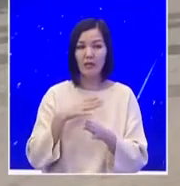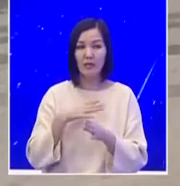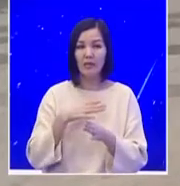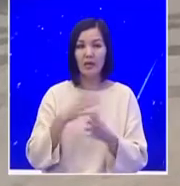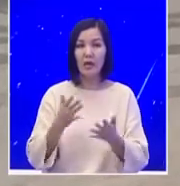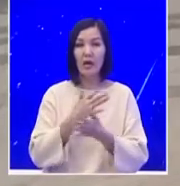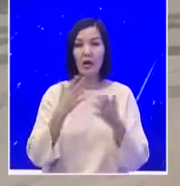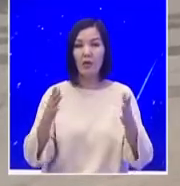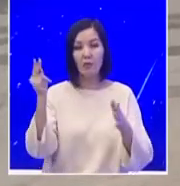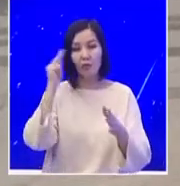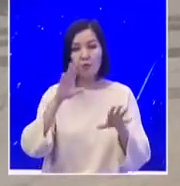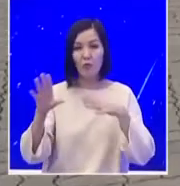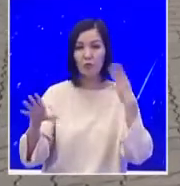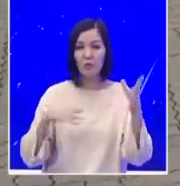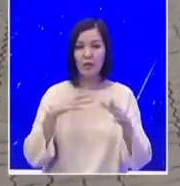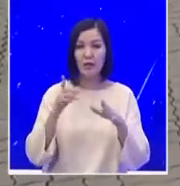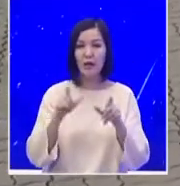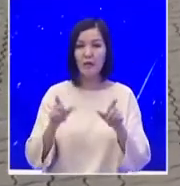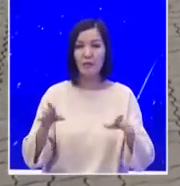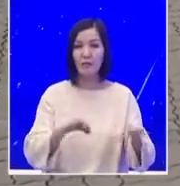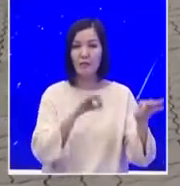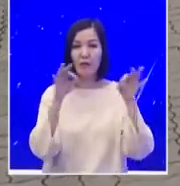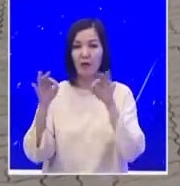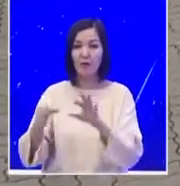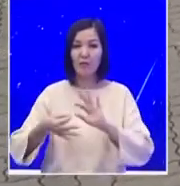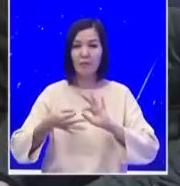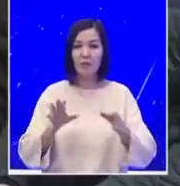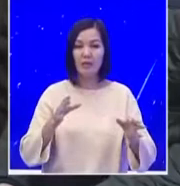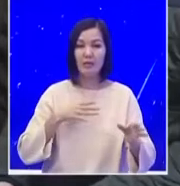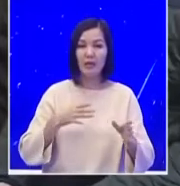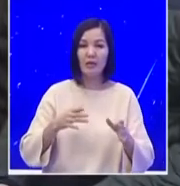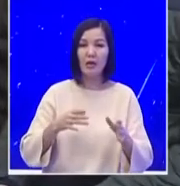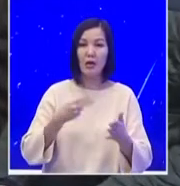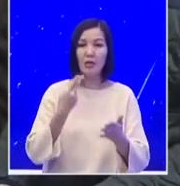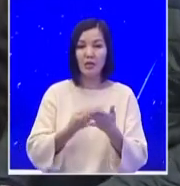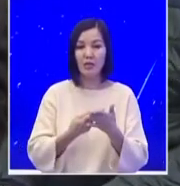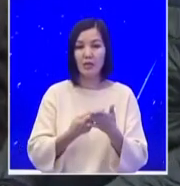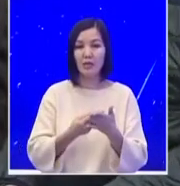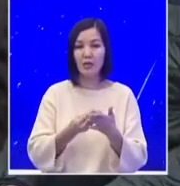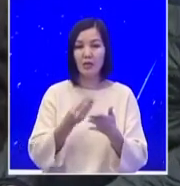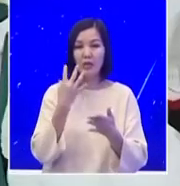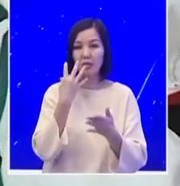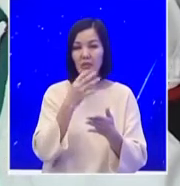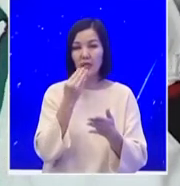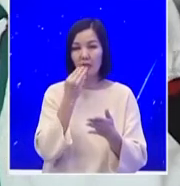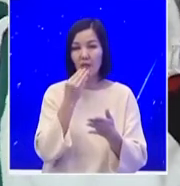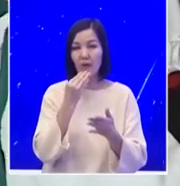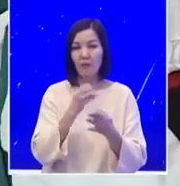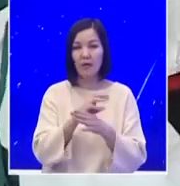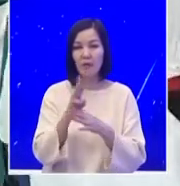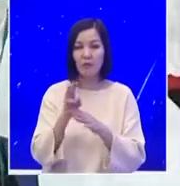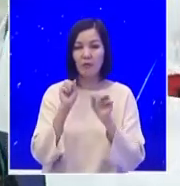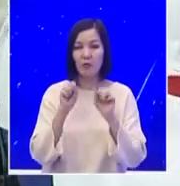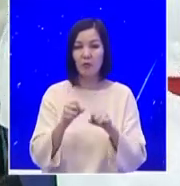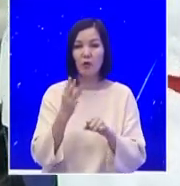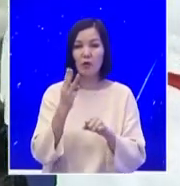ауқымды жаттығуда адамдарды эвакуациялау пысықталды. Оларды жатын жабдықтармен және ыстық тамақпен қамтамасыз ету мүмкіндіктері